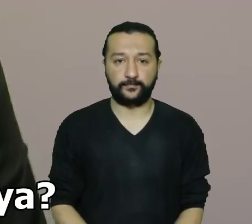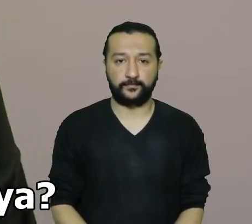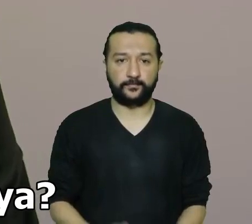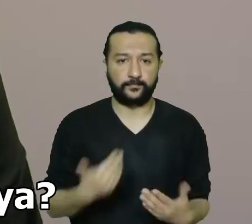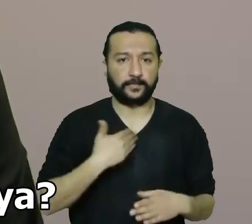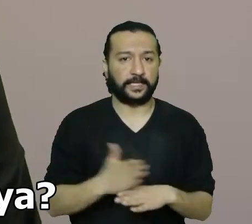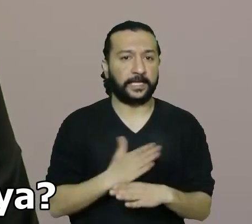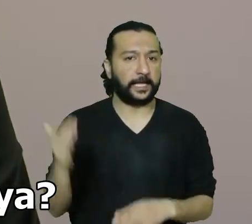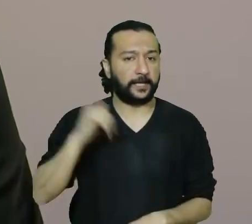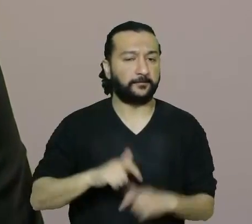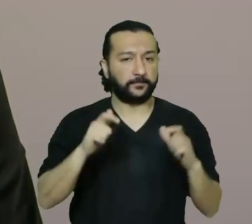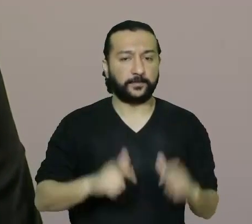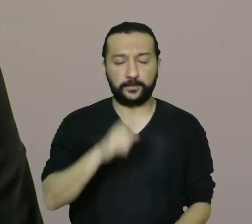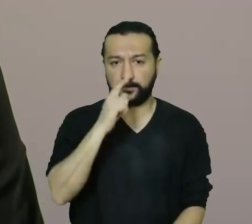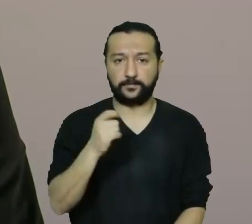Ben niye gelmiştim buraya?